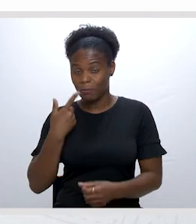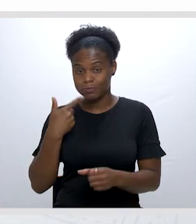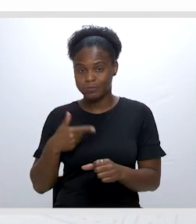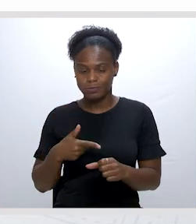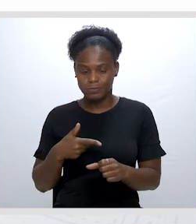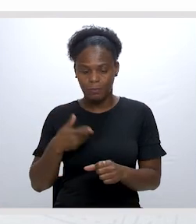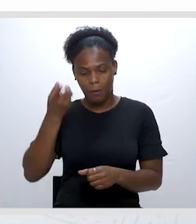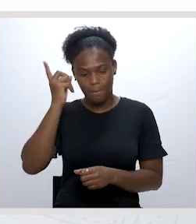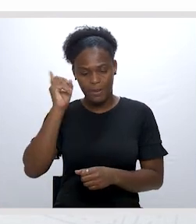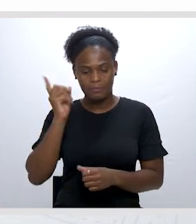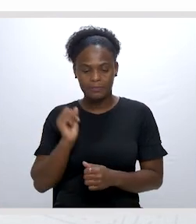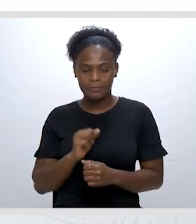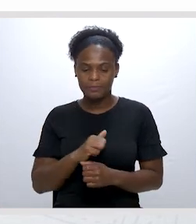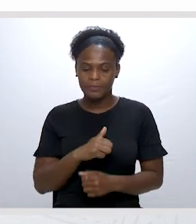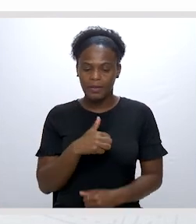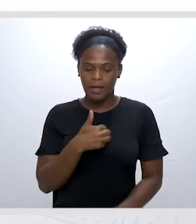La ligne B,